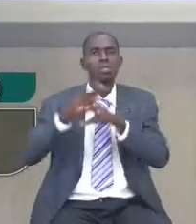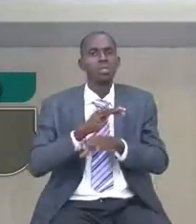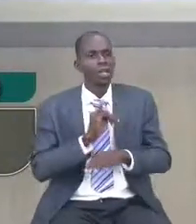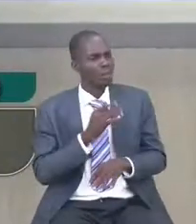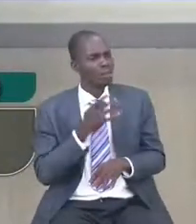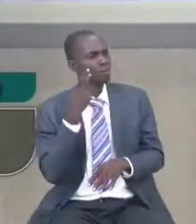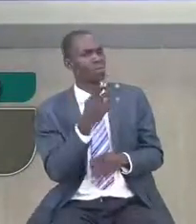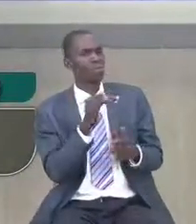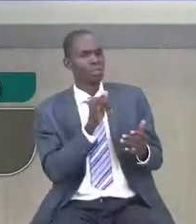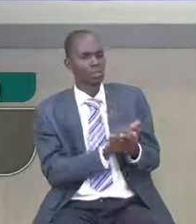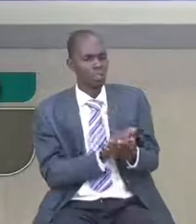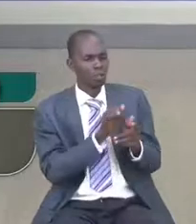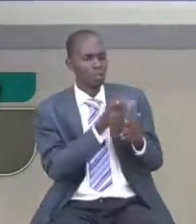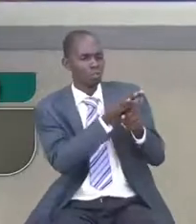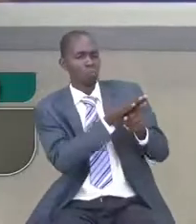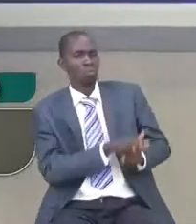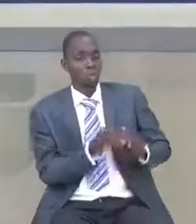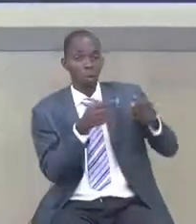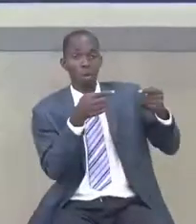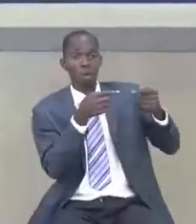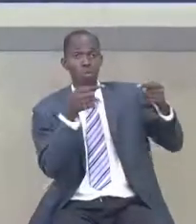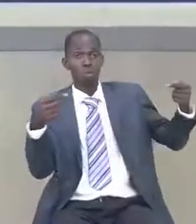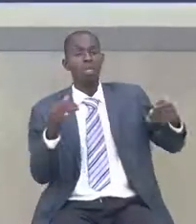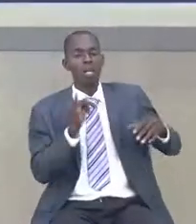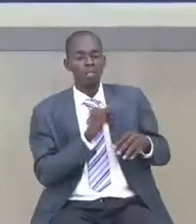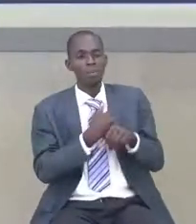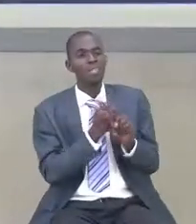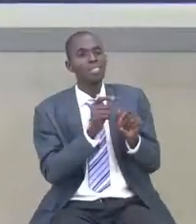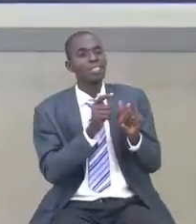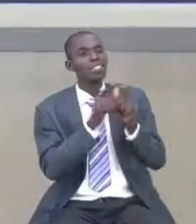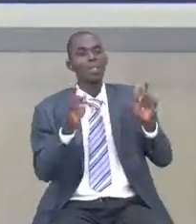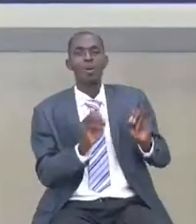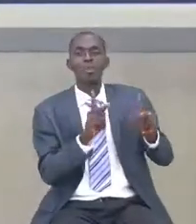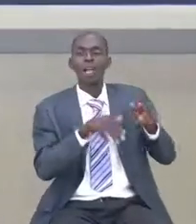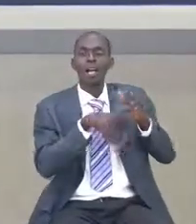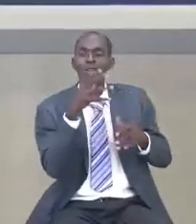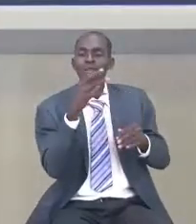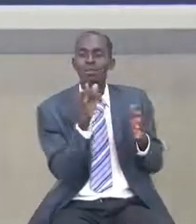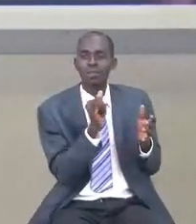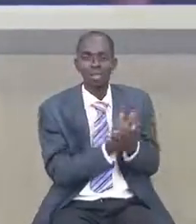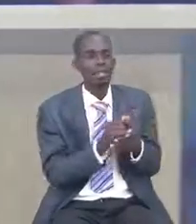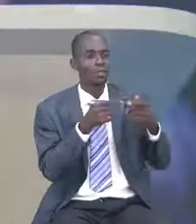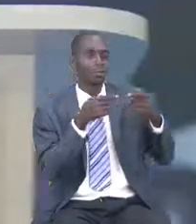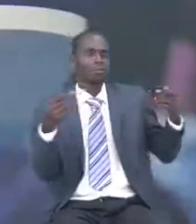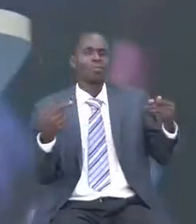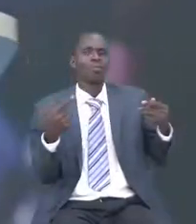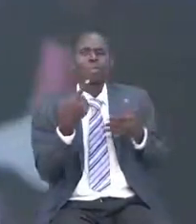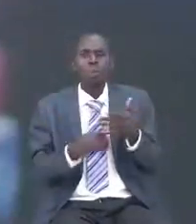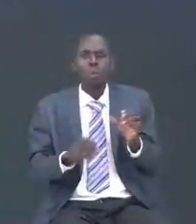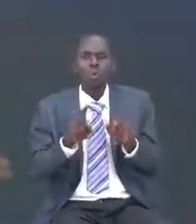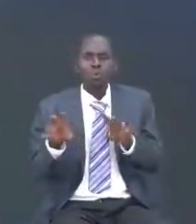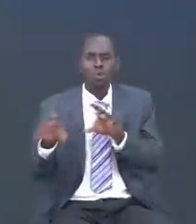opposition. Et j'en ai fait une grande opportunité de cette opposition. Qu'est-ce que tu peux faire de l'opposition que tu